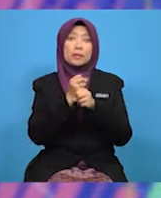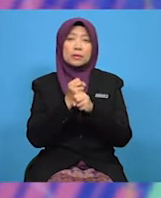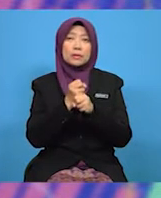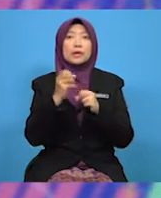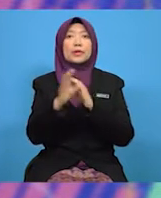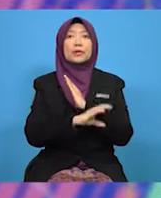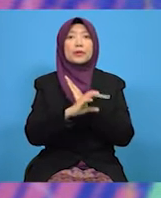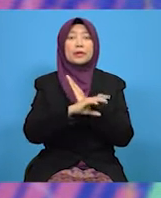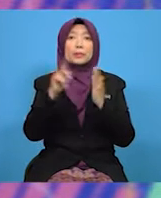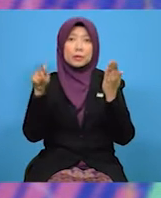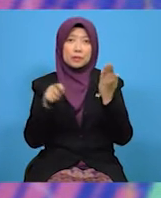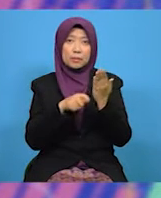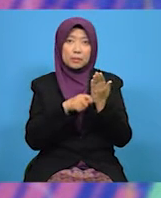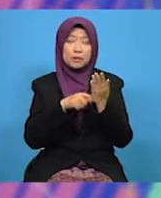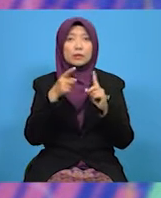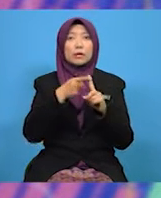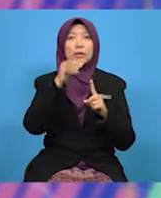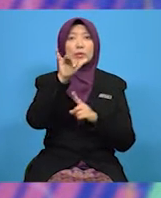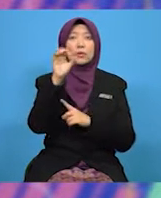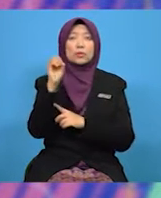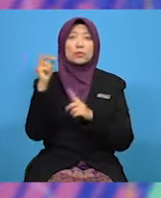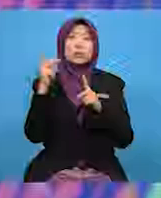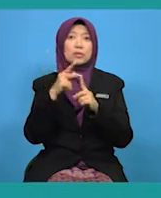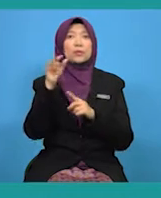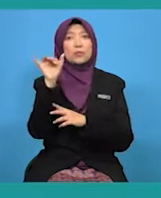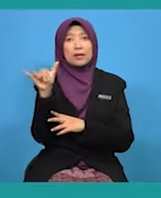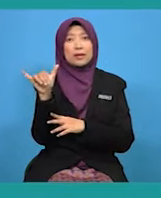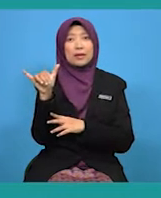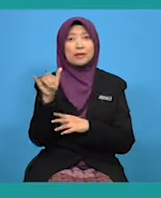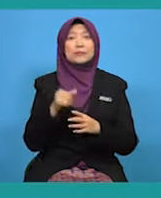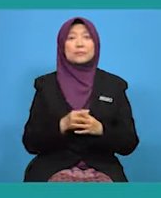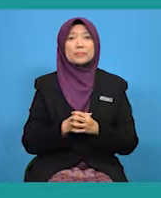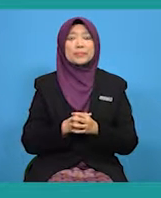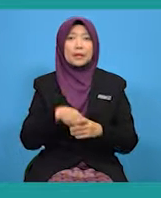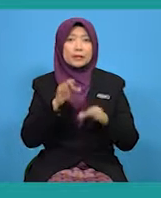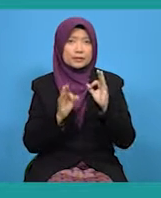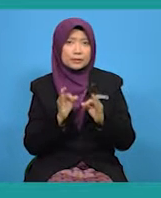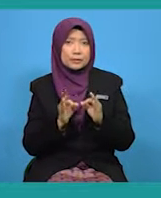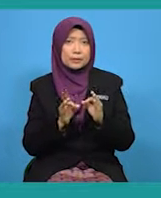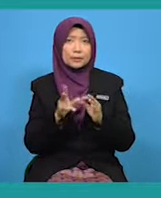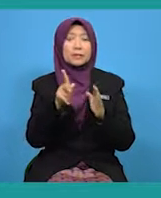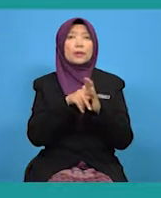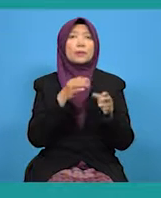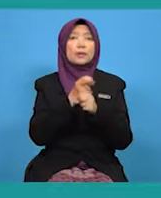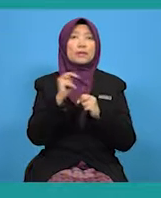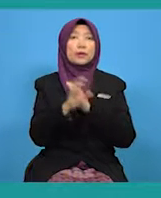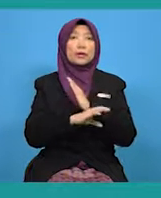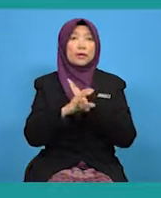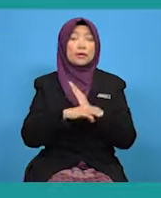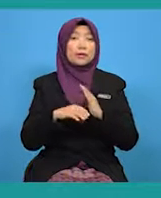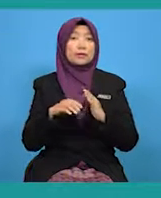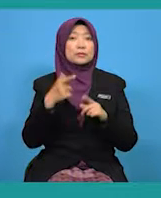negara bertambah dari Wich sesuai jika pendapatan negara tercapai